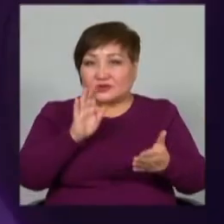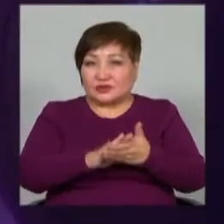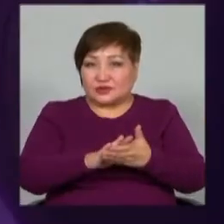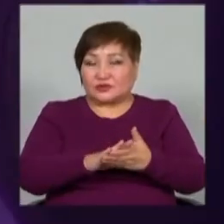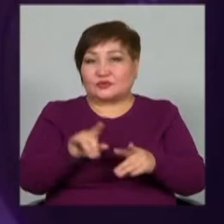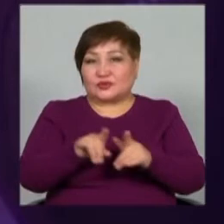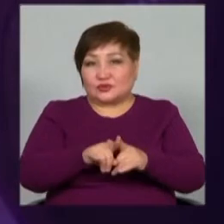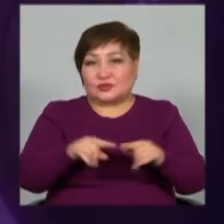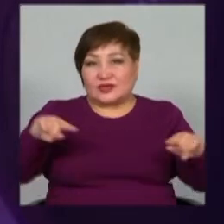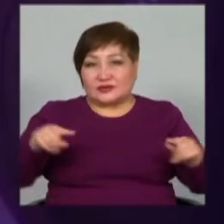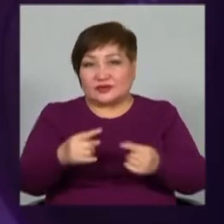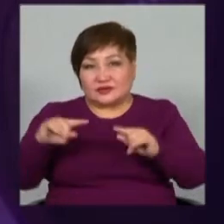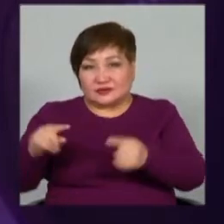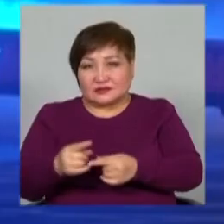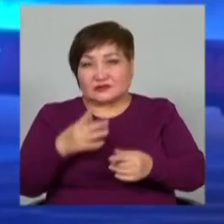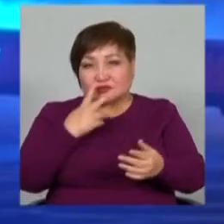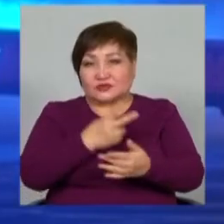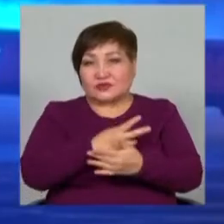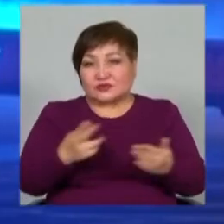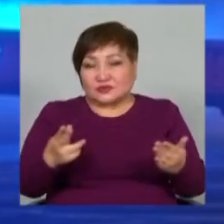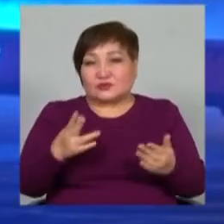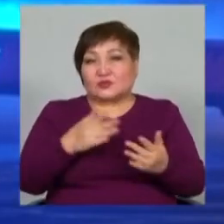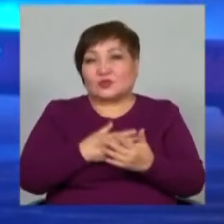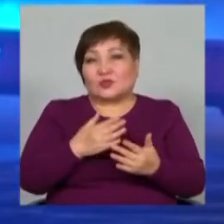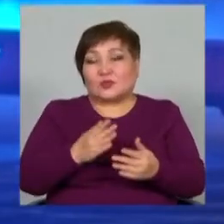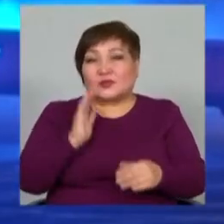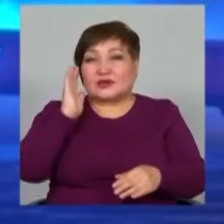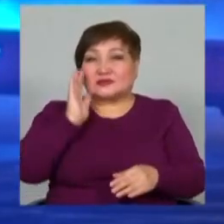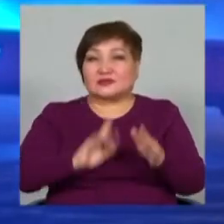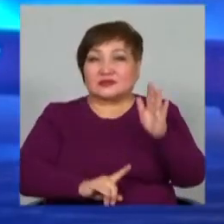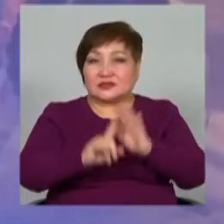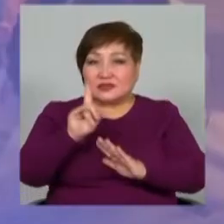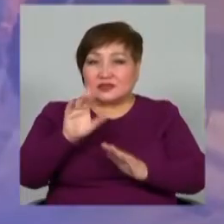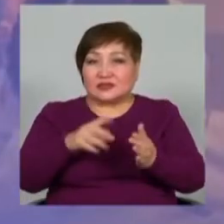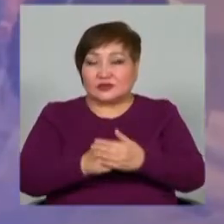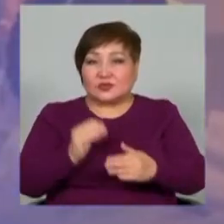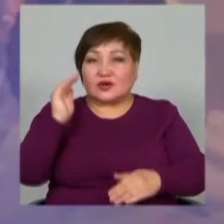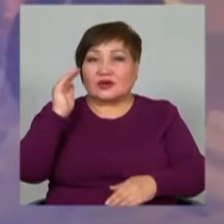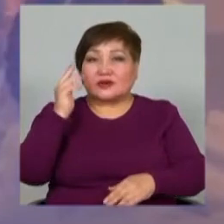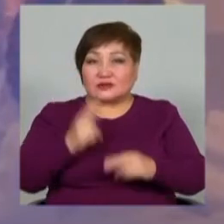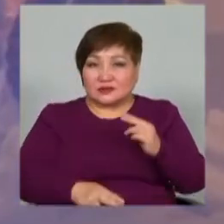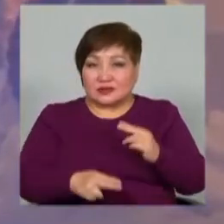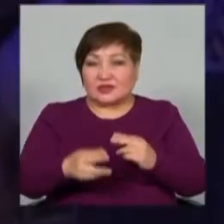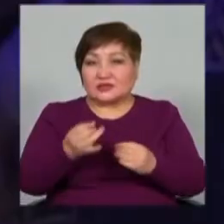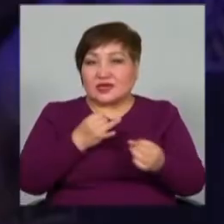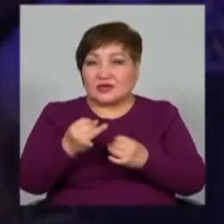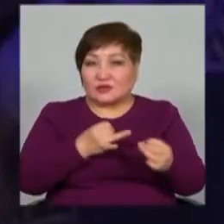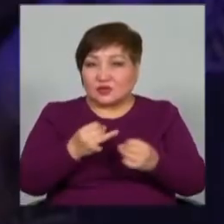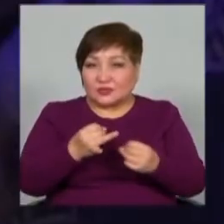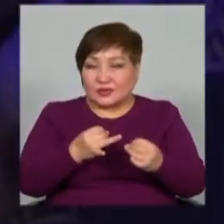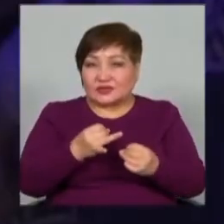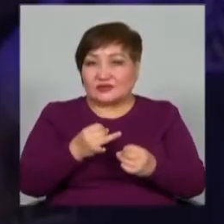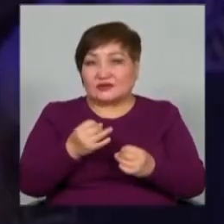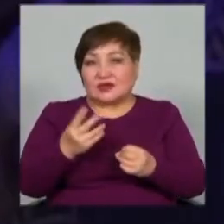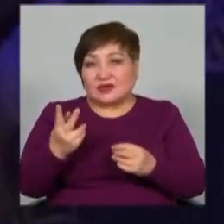суреттеледі. Драматургиялық тұрғыдан ерекшелігі басынан соңына дейін диалогтар мен монологтардан тұрады. Мән мағынасы да салмақты, сөздерді